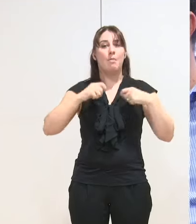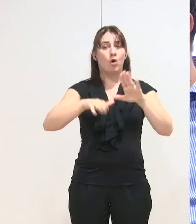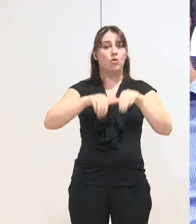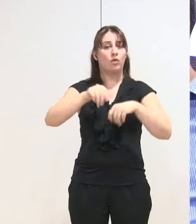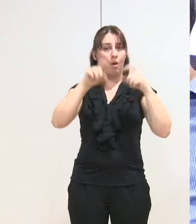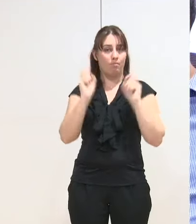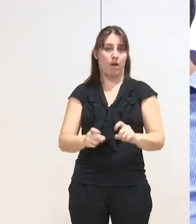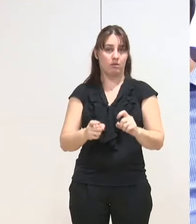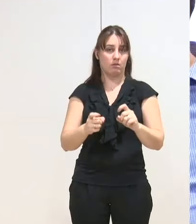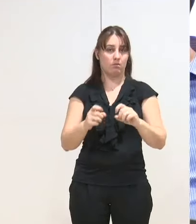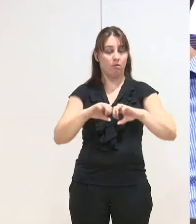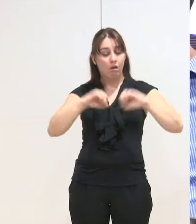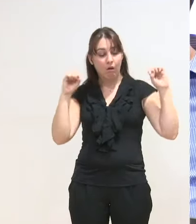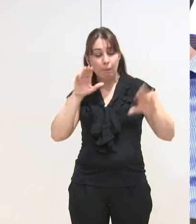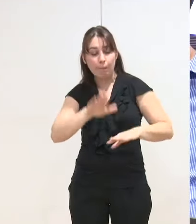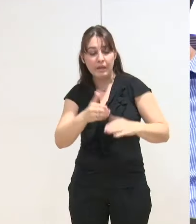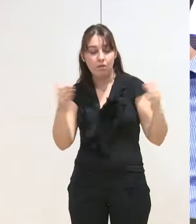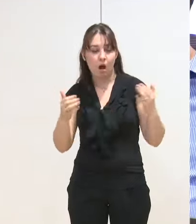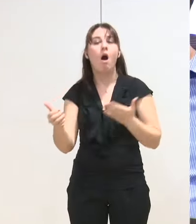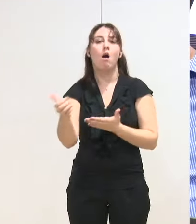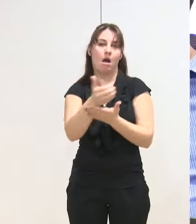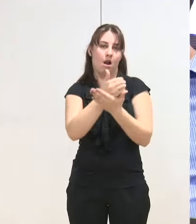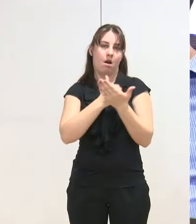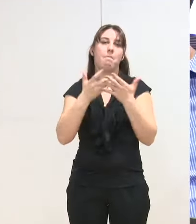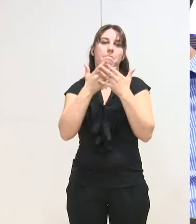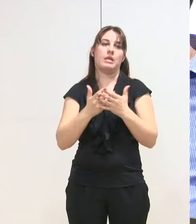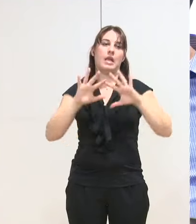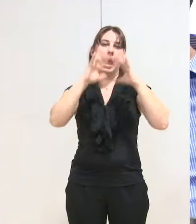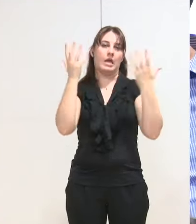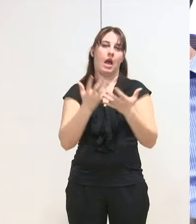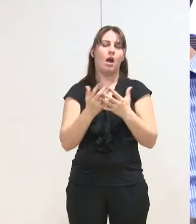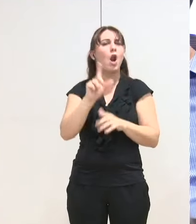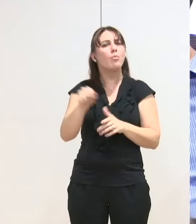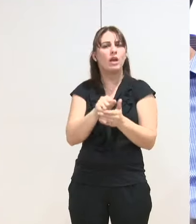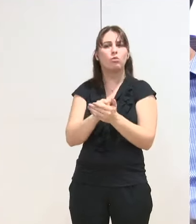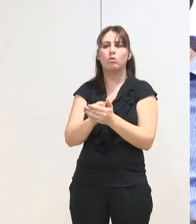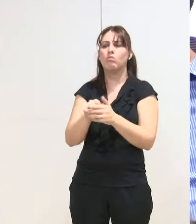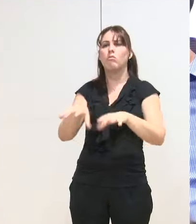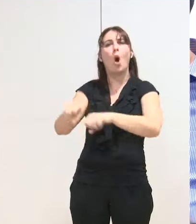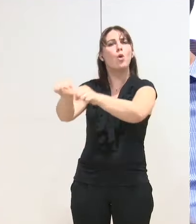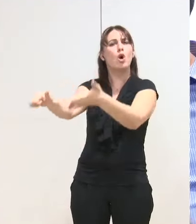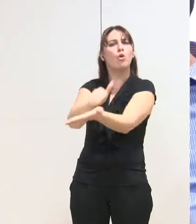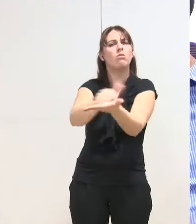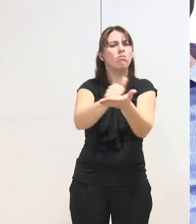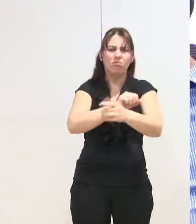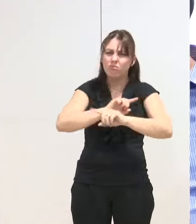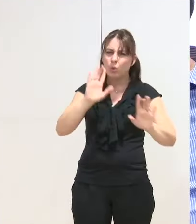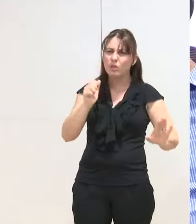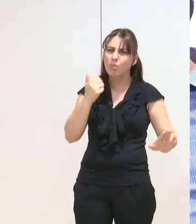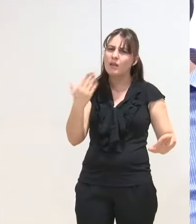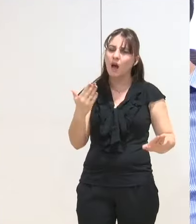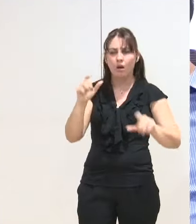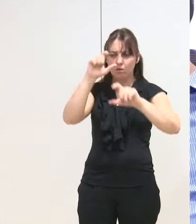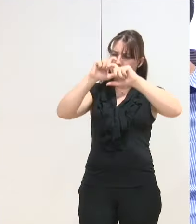notamment la masse salariale il s'agit pas de supprimer des emplois s'agissant d'agents de la